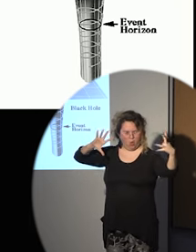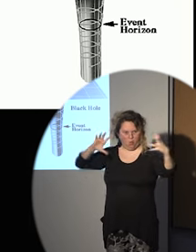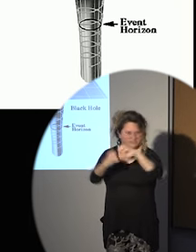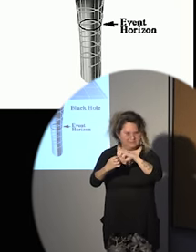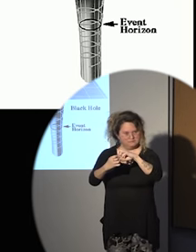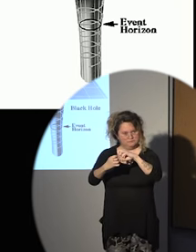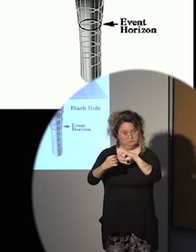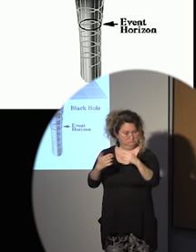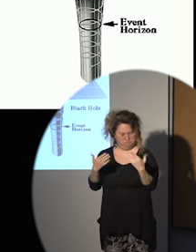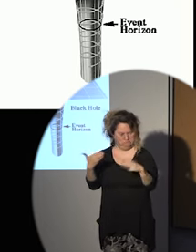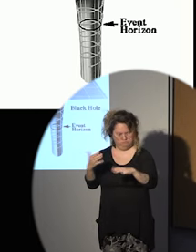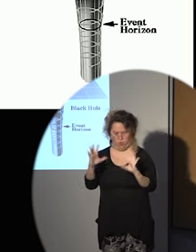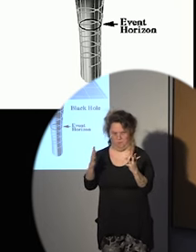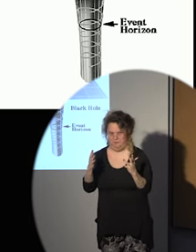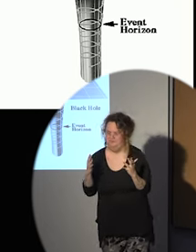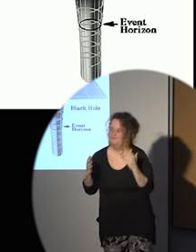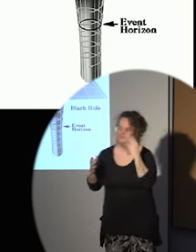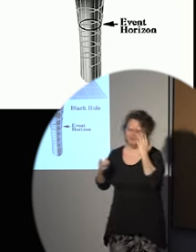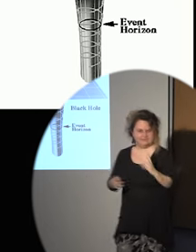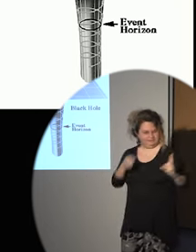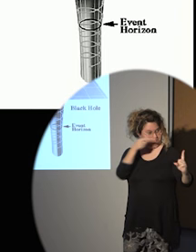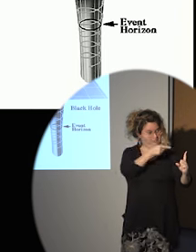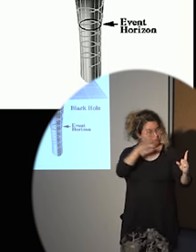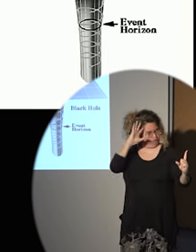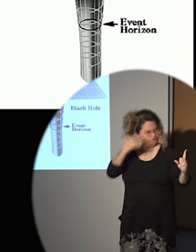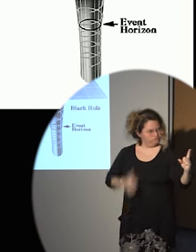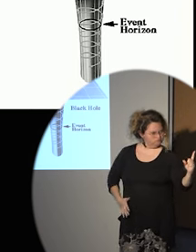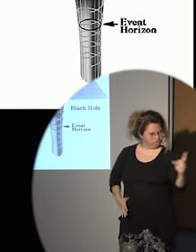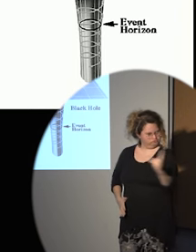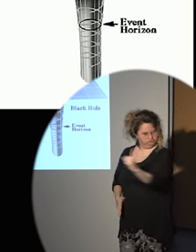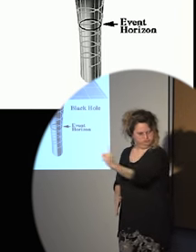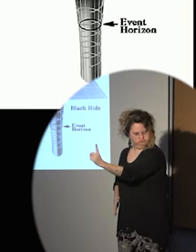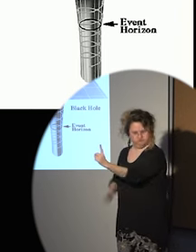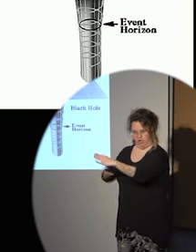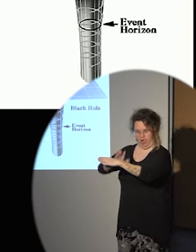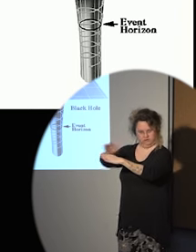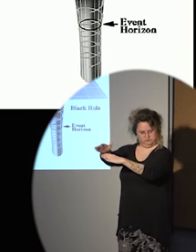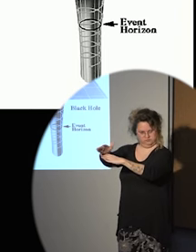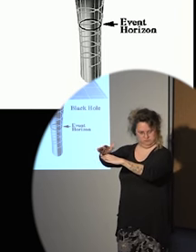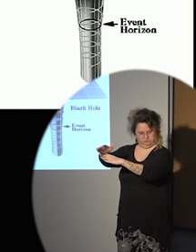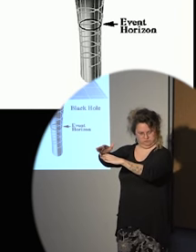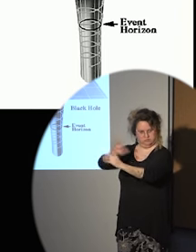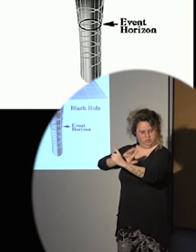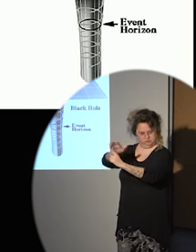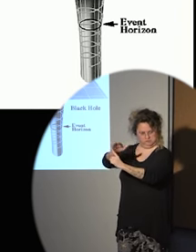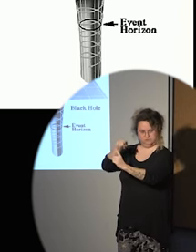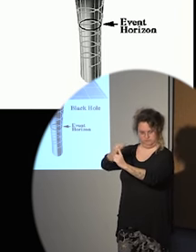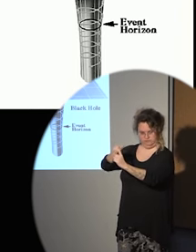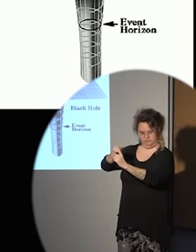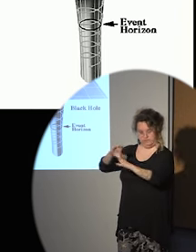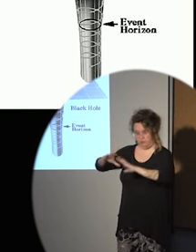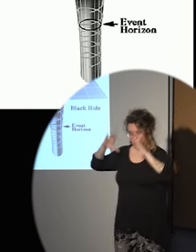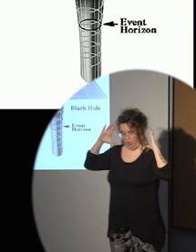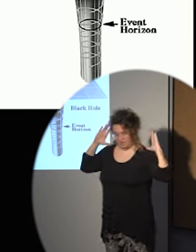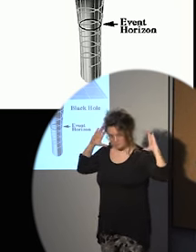voyageur qui a décidé d'aller dans le trou noir, lui, dans son référentiel temps, il tombe dans le trou noir,